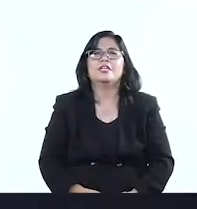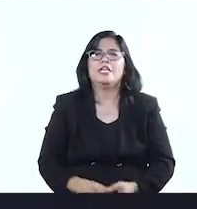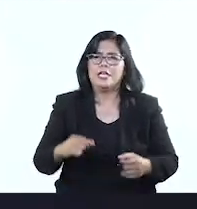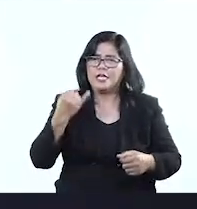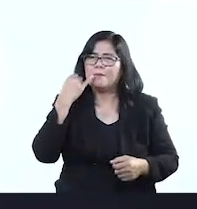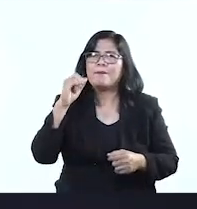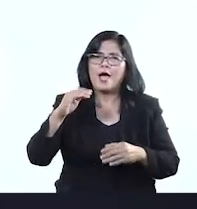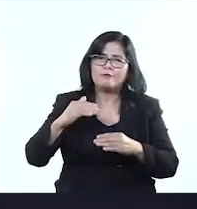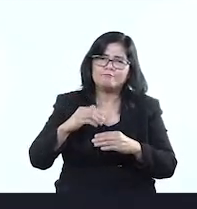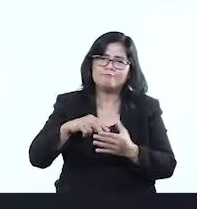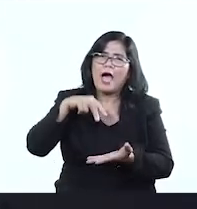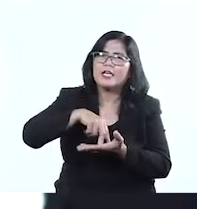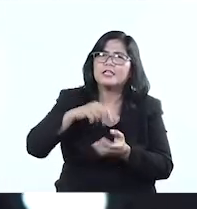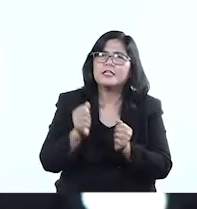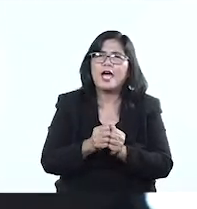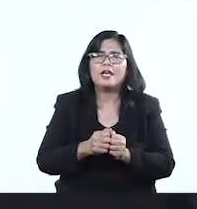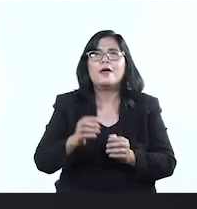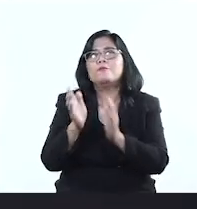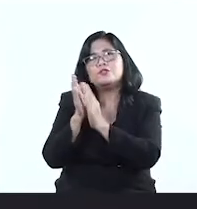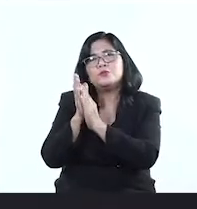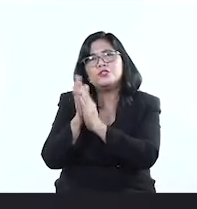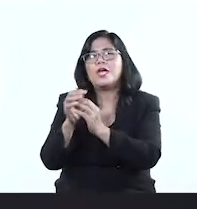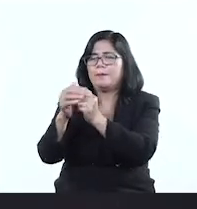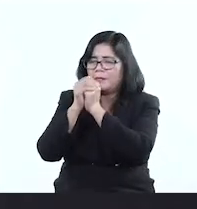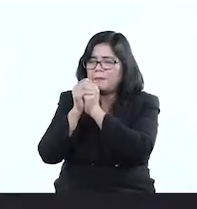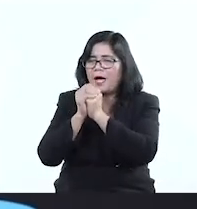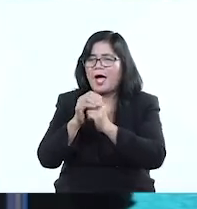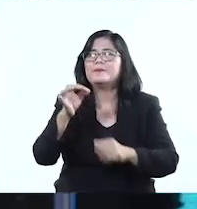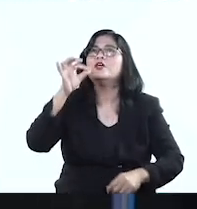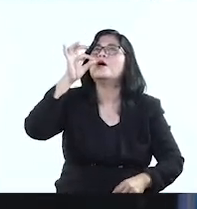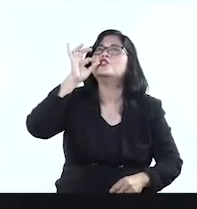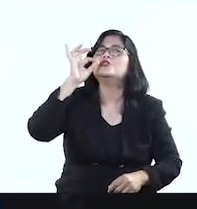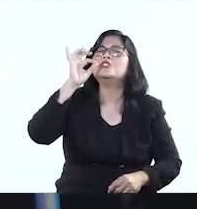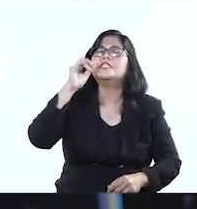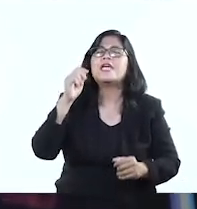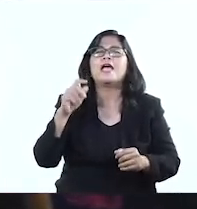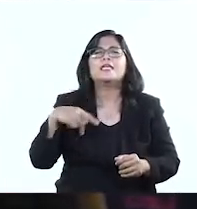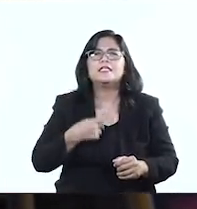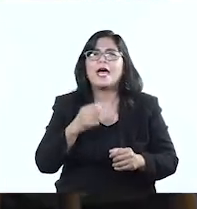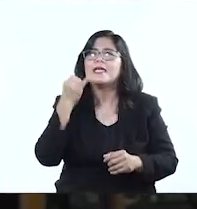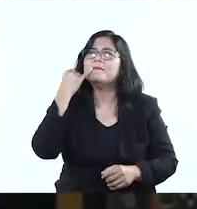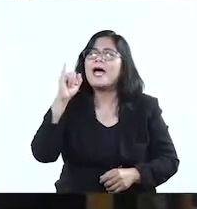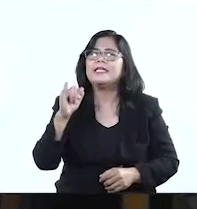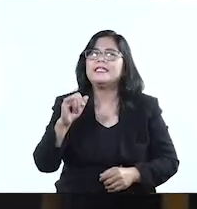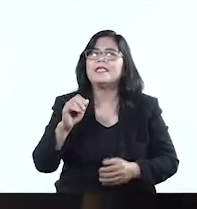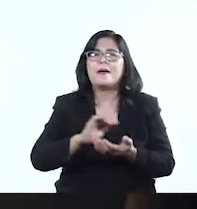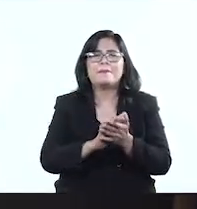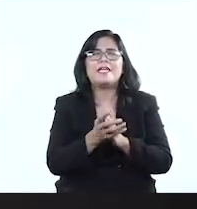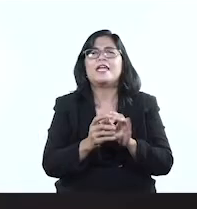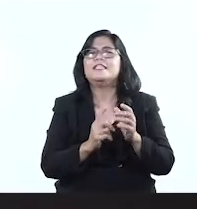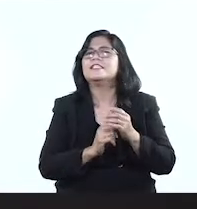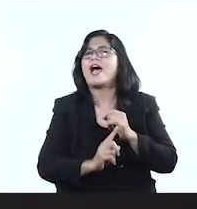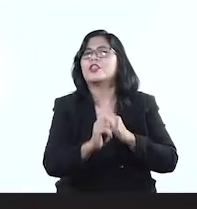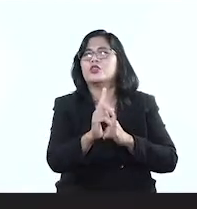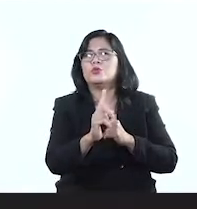dan juga lewat perjamuan Suci lewat tubuh dan darah Kristus yang kita imani Hai menjadi satu kenal kita bilangnya menjadi satu